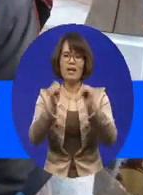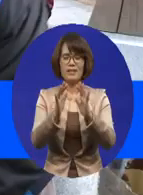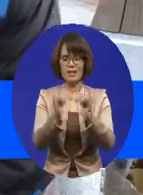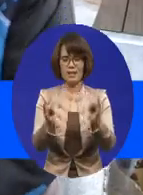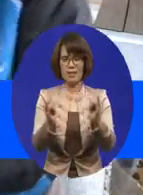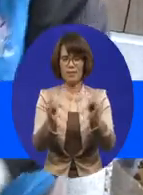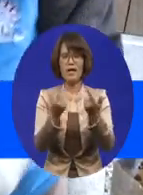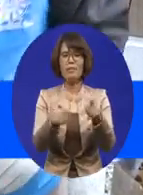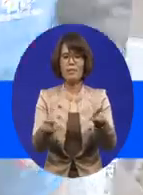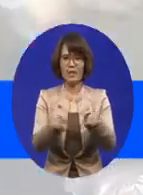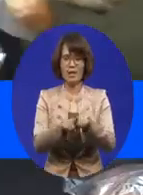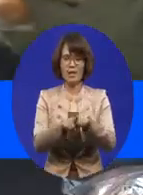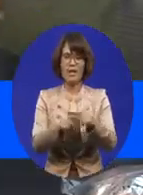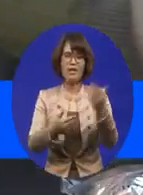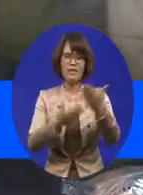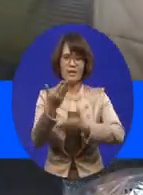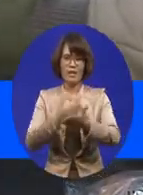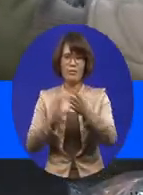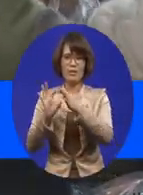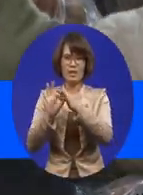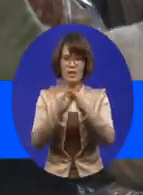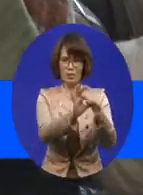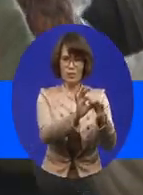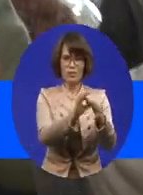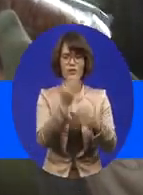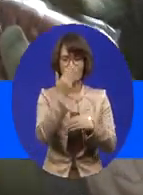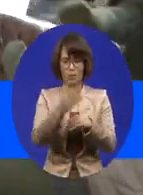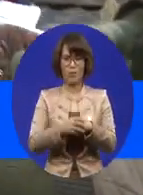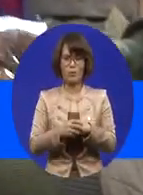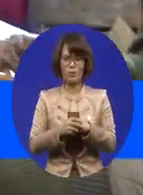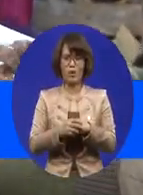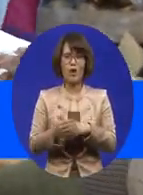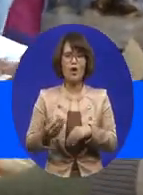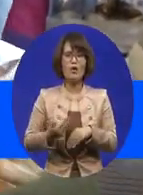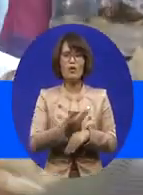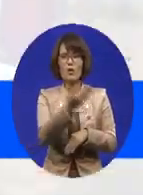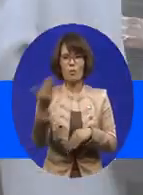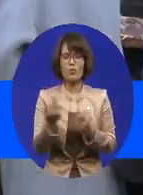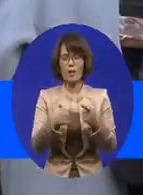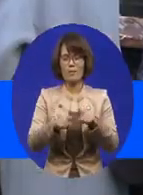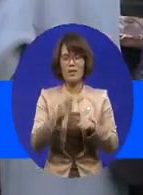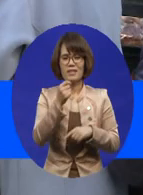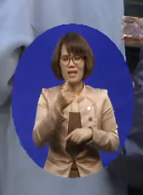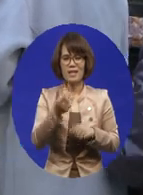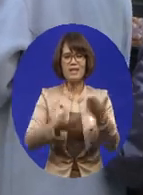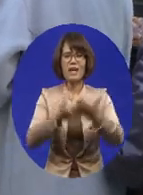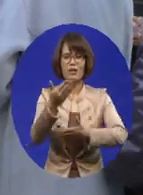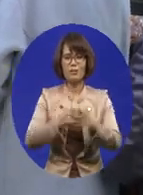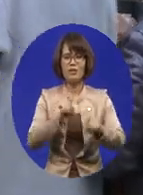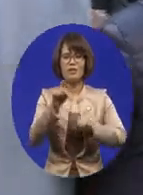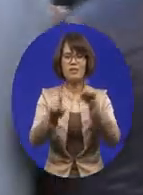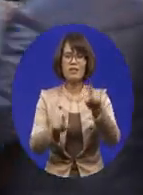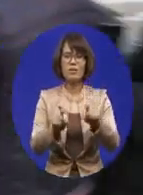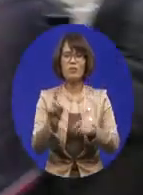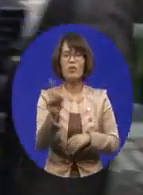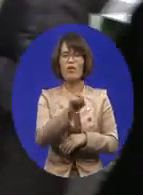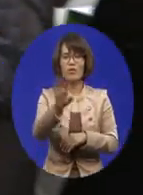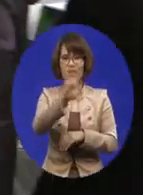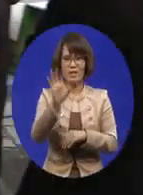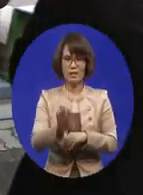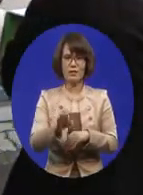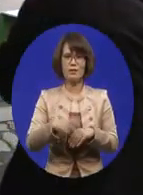함께 그 나눔이 계속 이어질 수 있도록 우리도 함께 작은 나눔부터 실천해보면